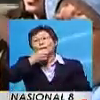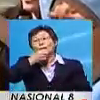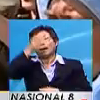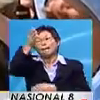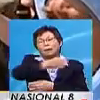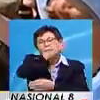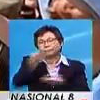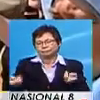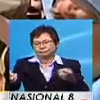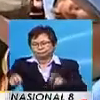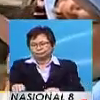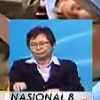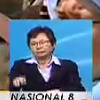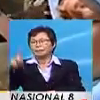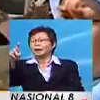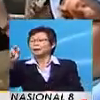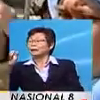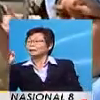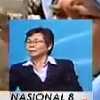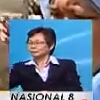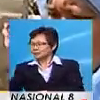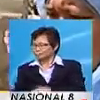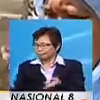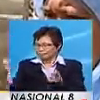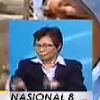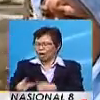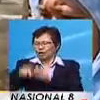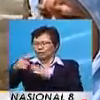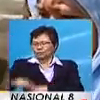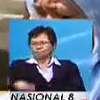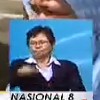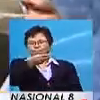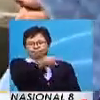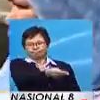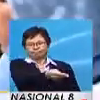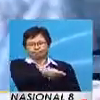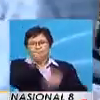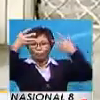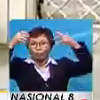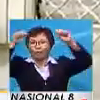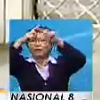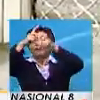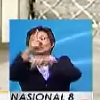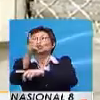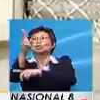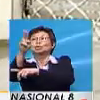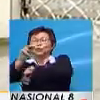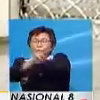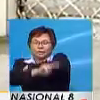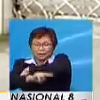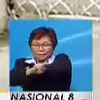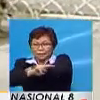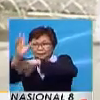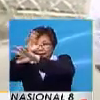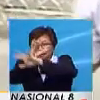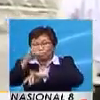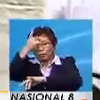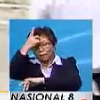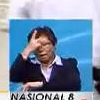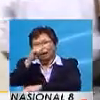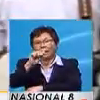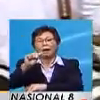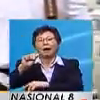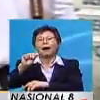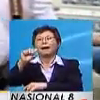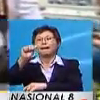yang ditandatangani oleh yang di-pertua Negeri kemudiannya diserahkan kepada yang di-pertua dewan undangan Negeri Datuk Amar Mohamad